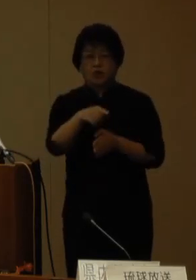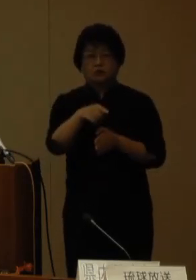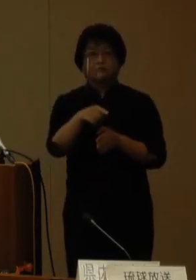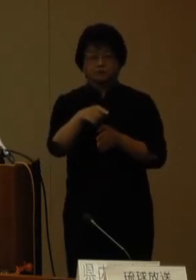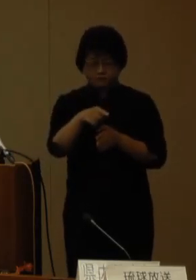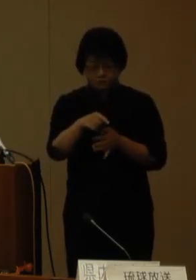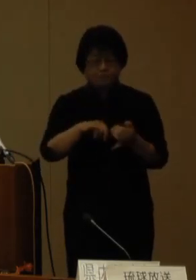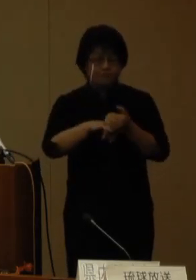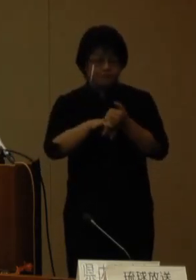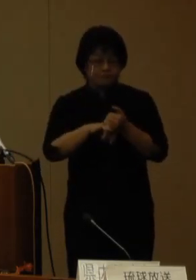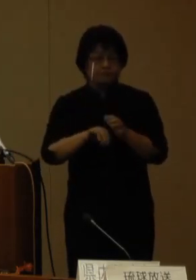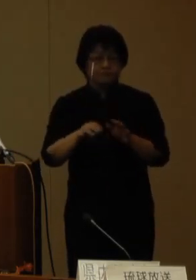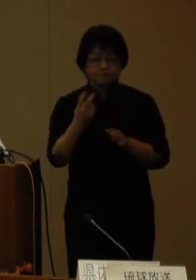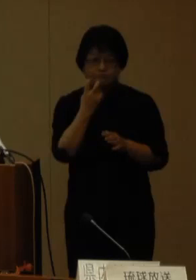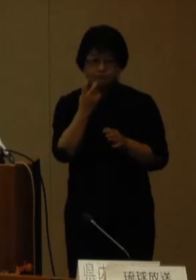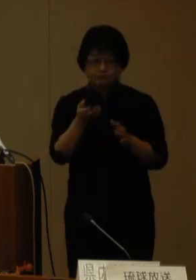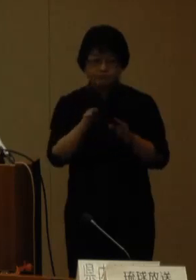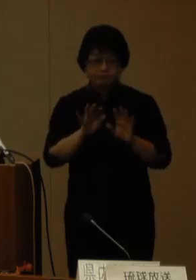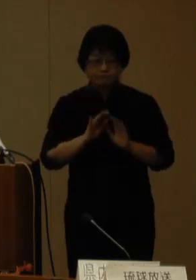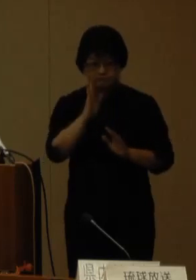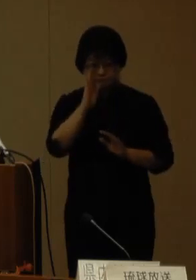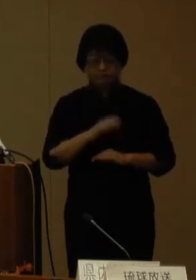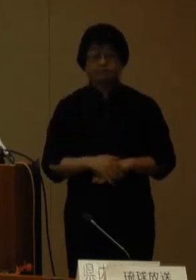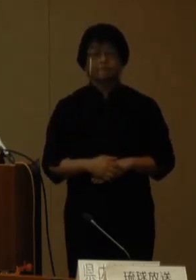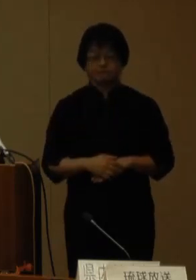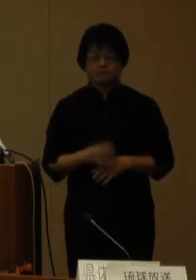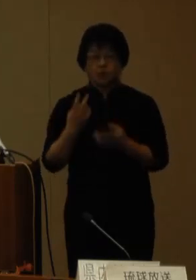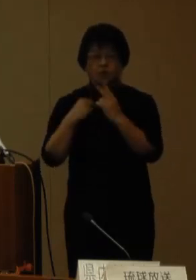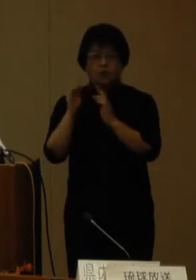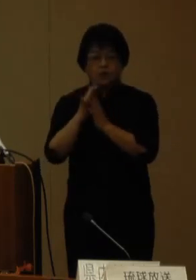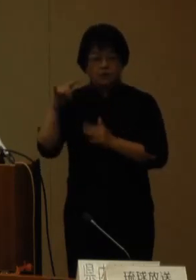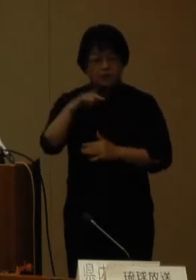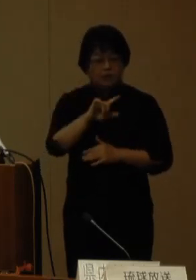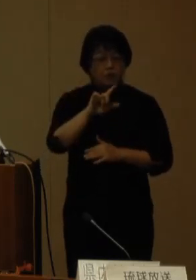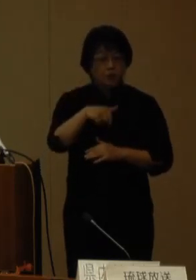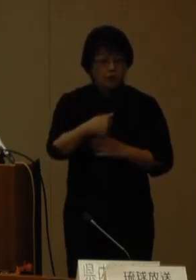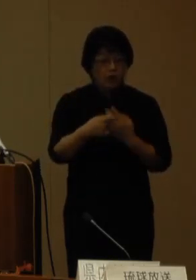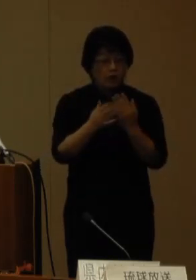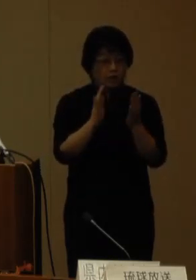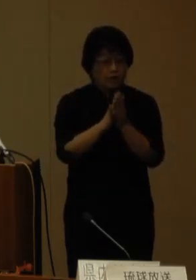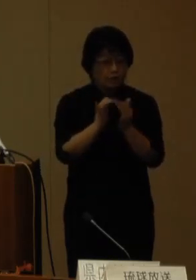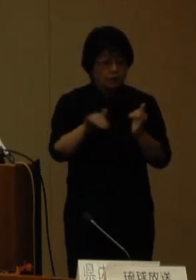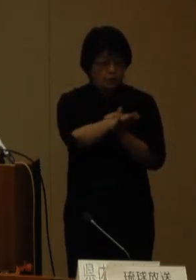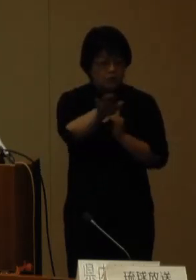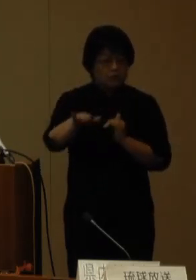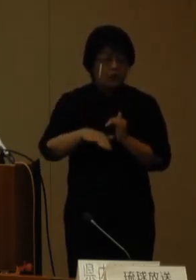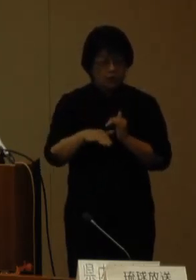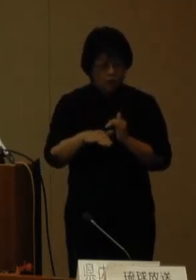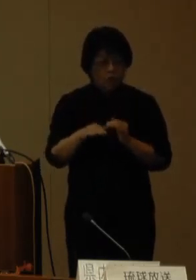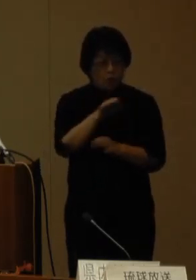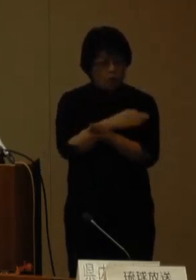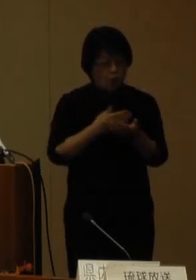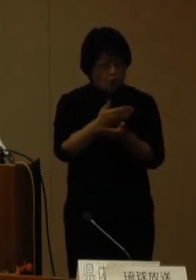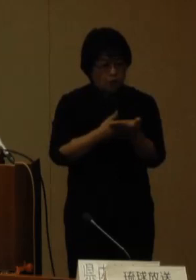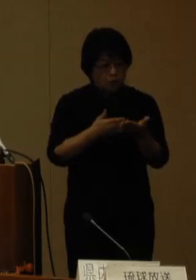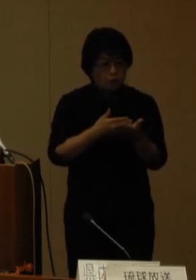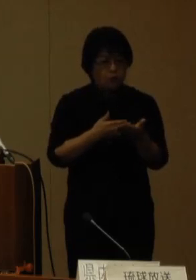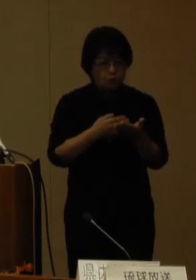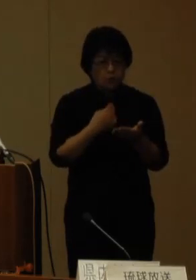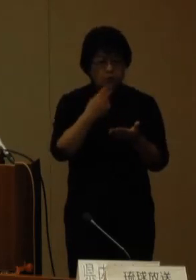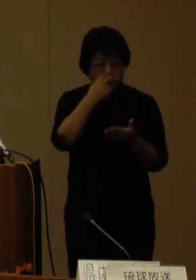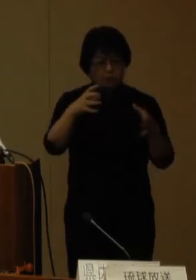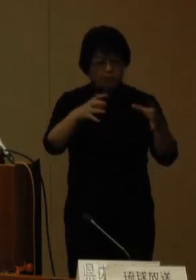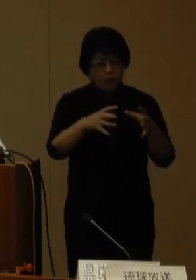験ください。また沖縄に来られた後は県民の方との会食などの接触は控えるようにお願いいたします